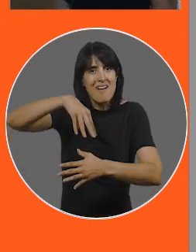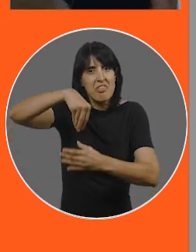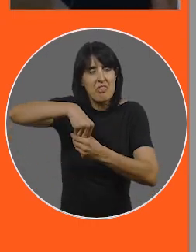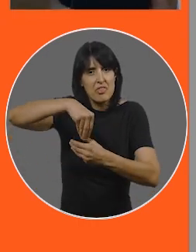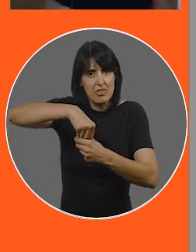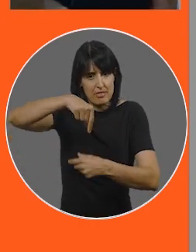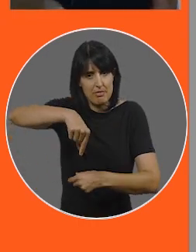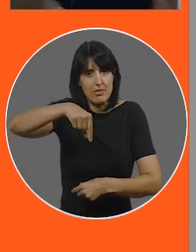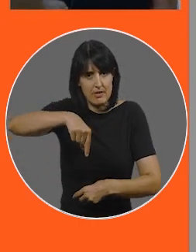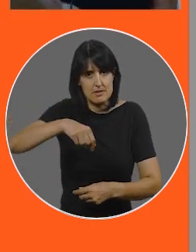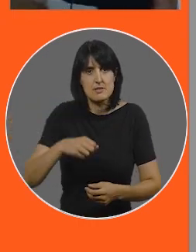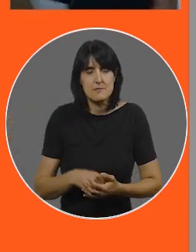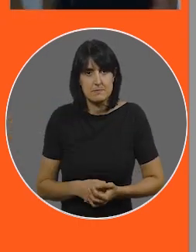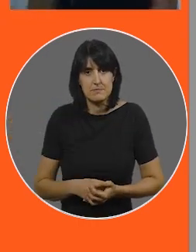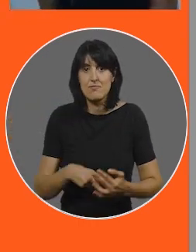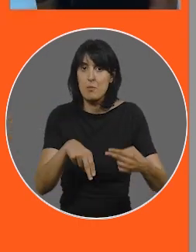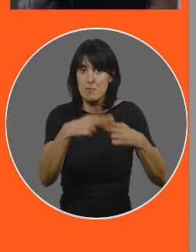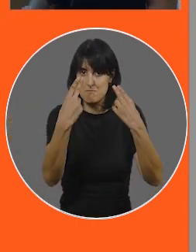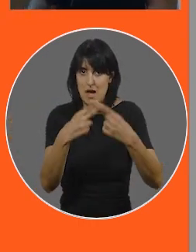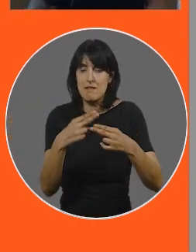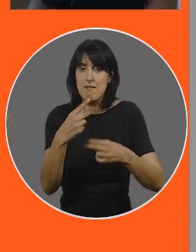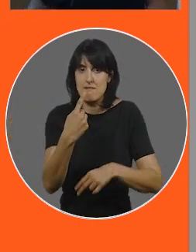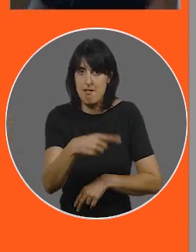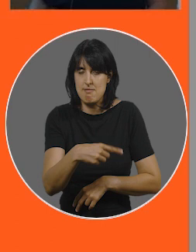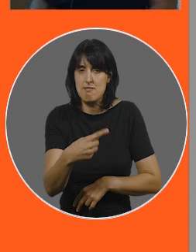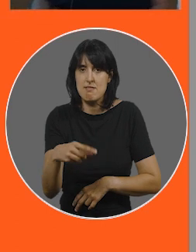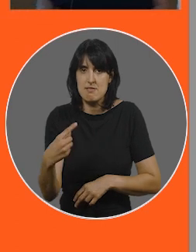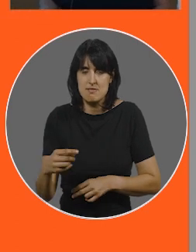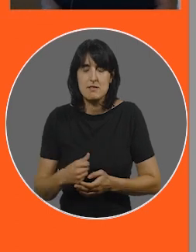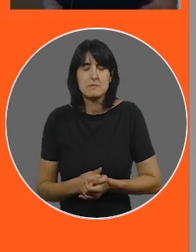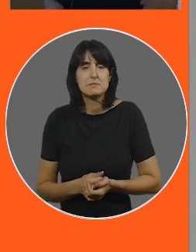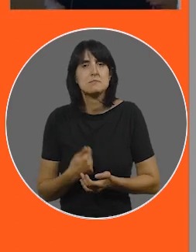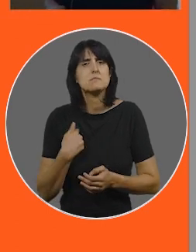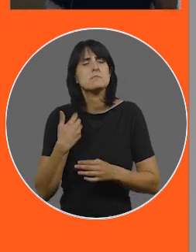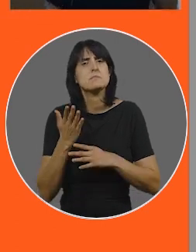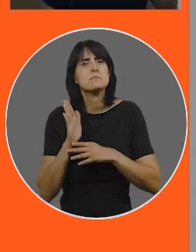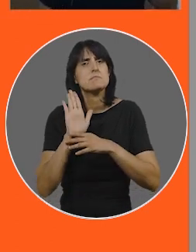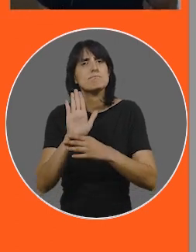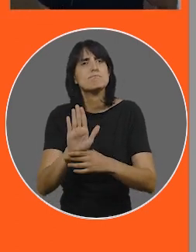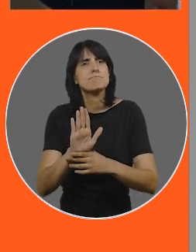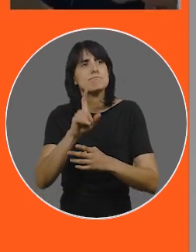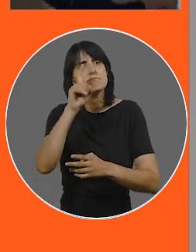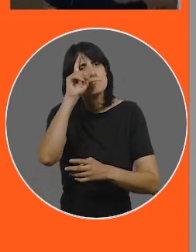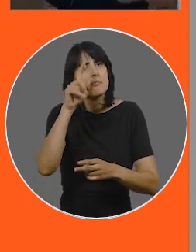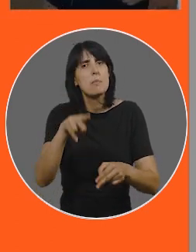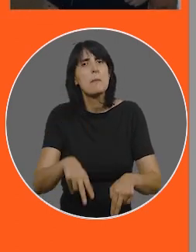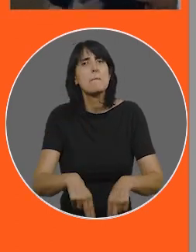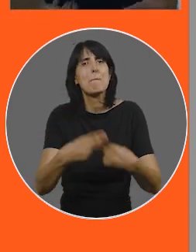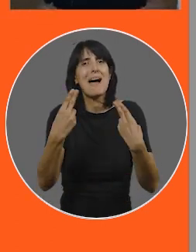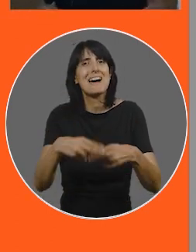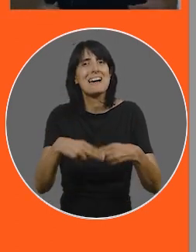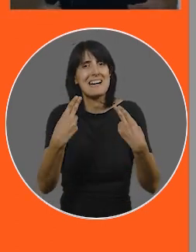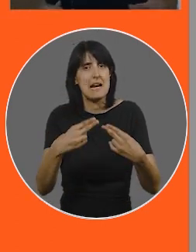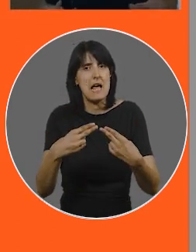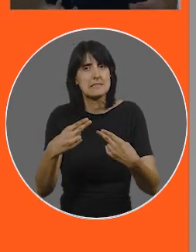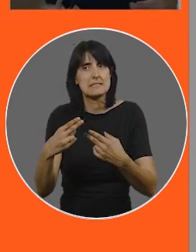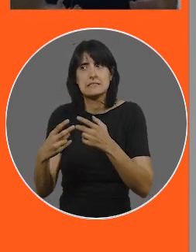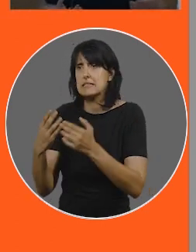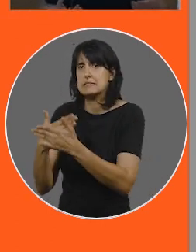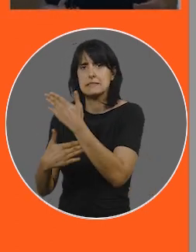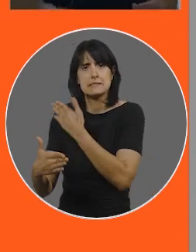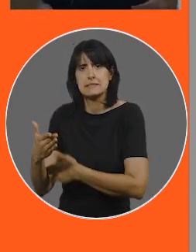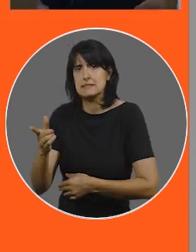l'espai. Aquestes són algunes de les barreres i fixeu-vos que a mi m'agrada més presentar-ho com a barreres, no pas com a